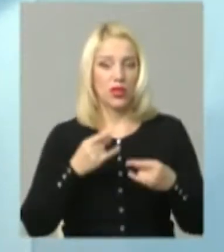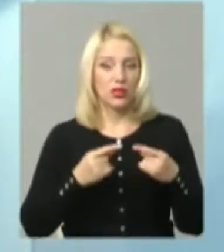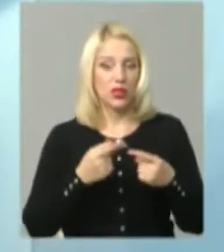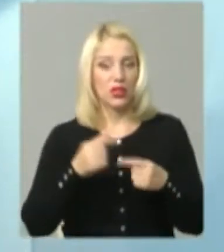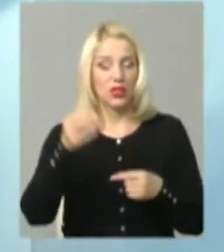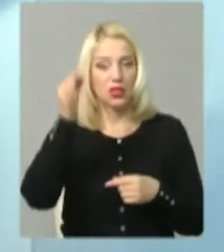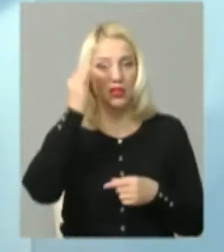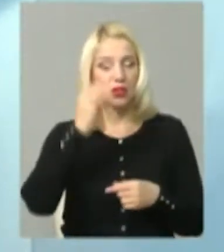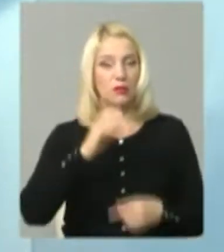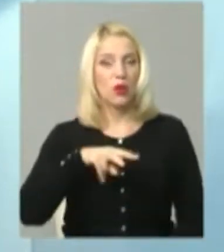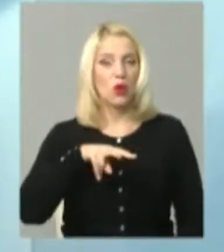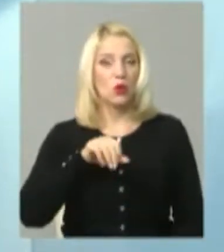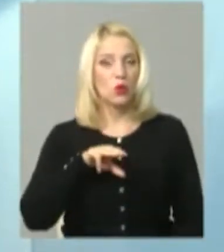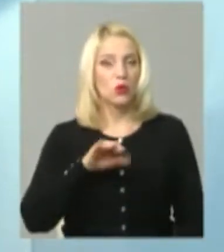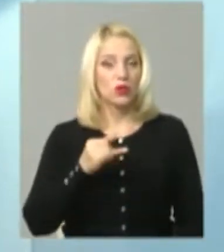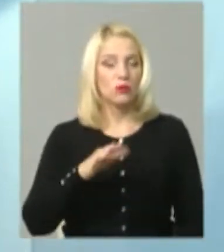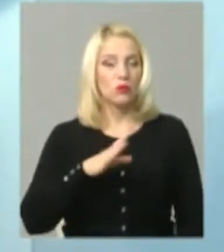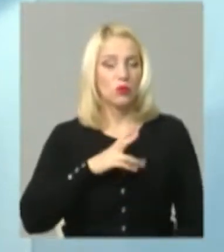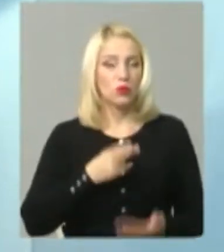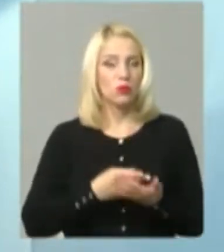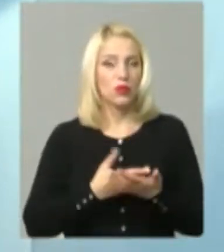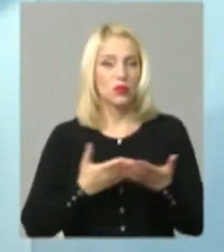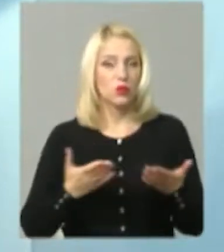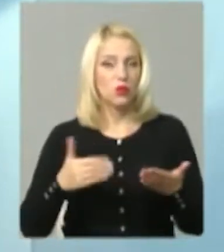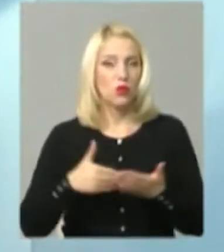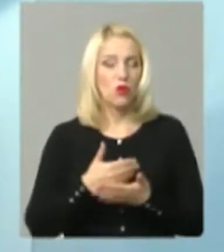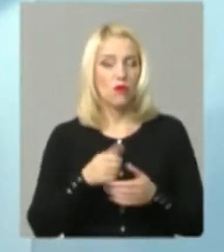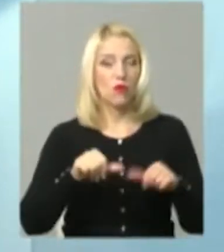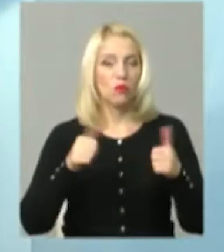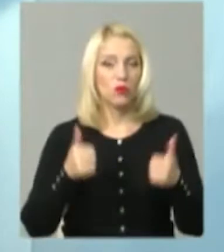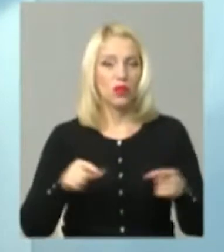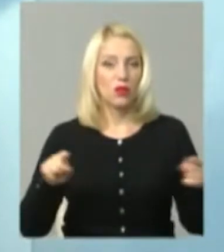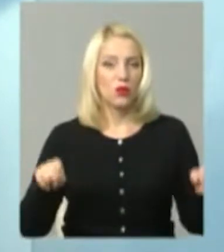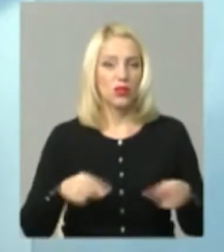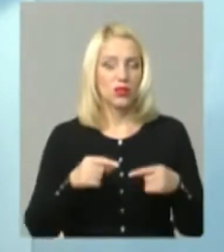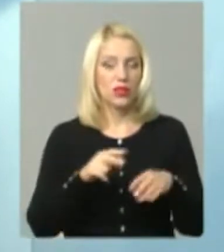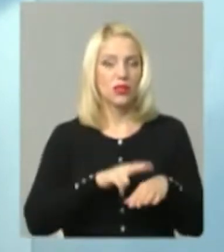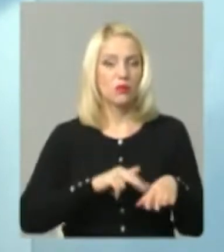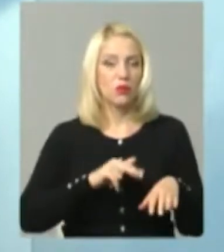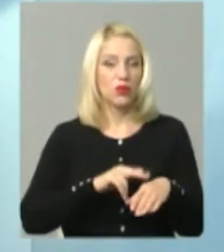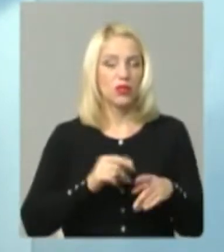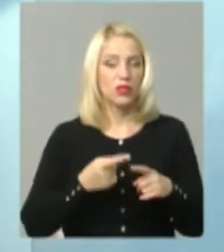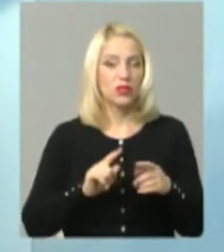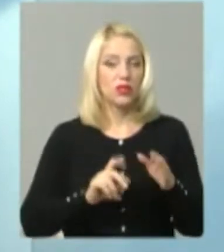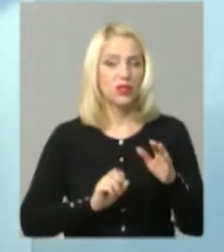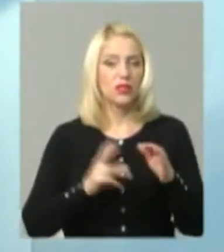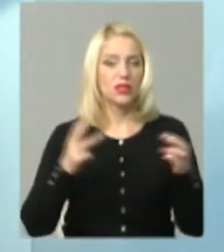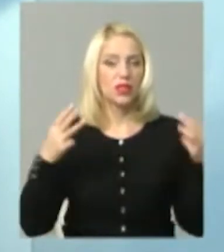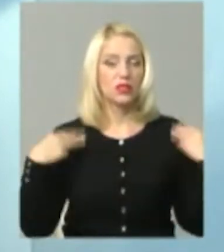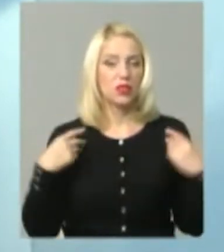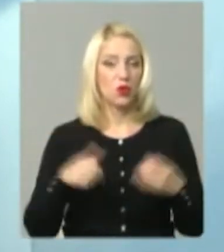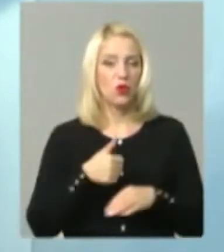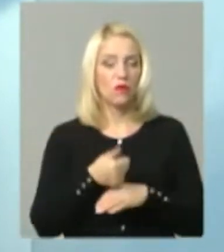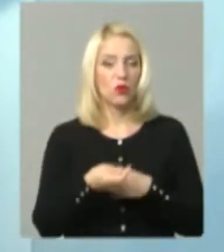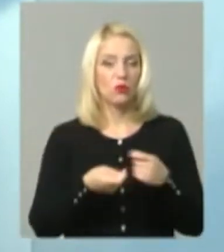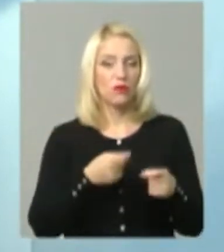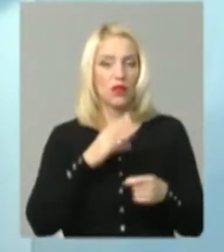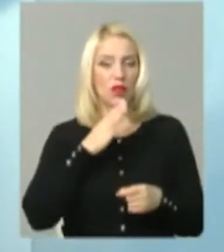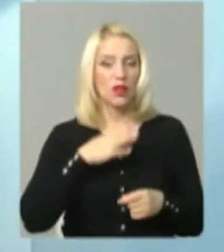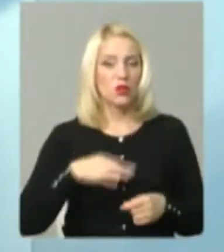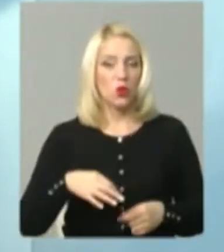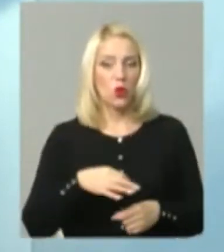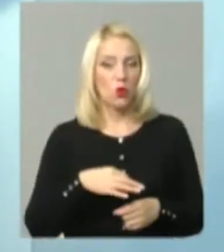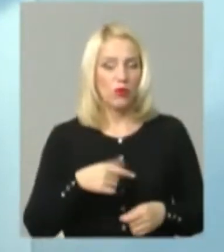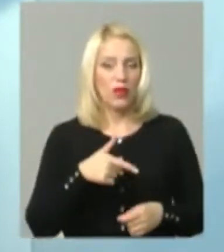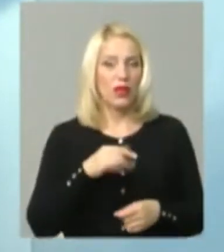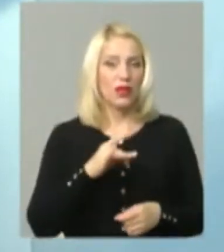міністр. Я нагадаю, що у лютому було презентовано нову модель організації діяльності поліції. Тоді із начальником головного управління у нашій